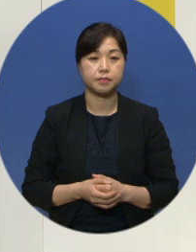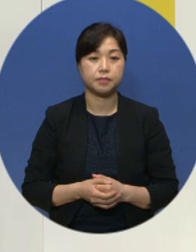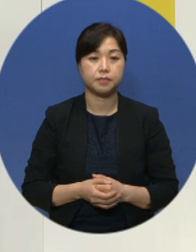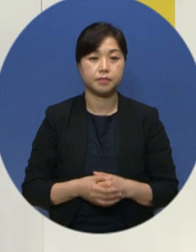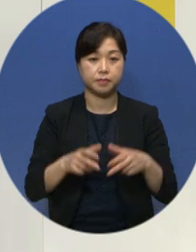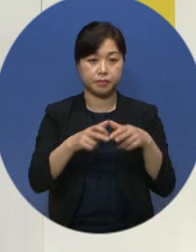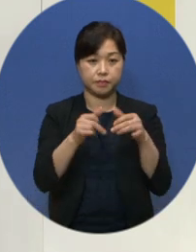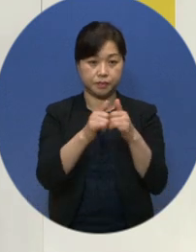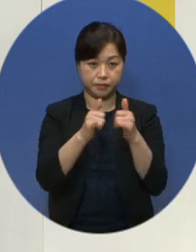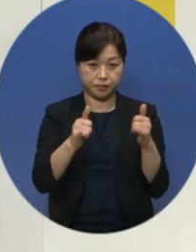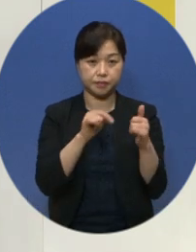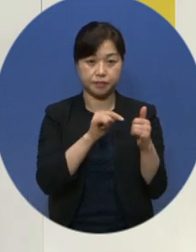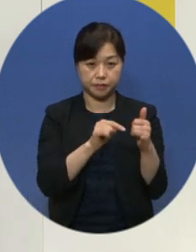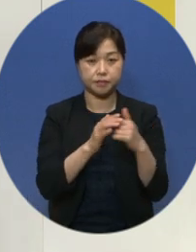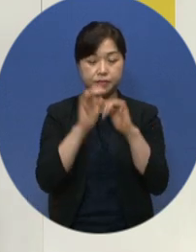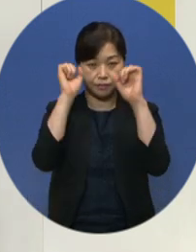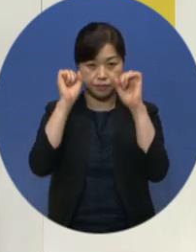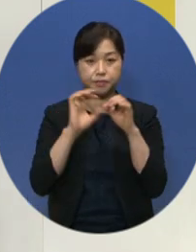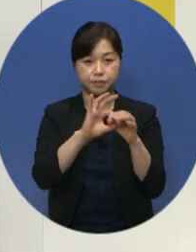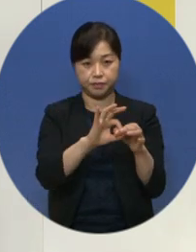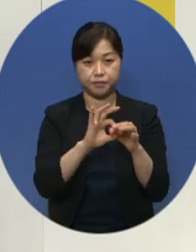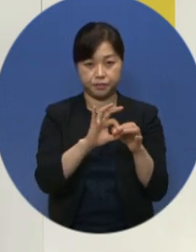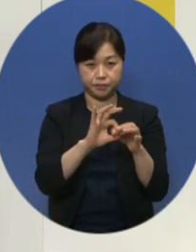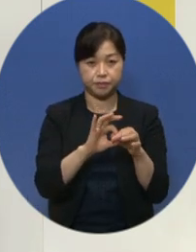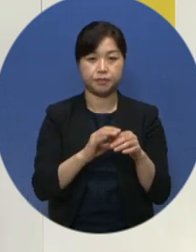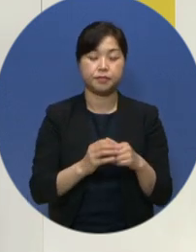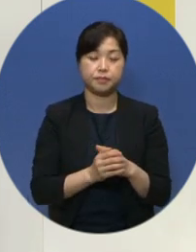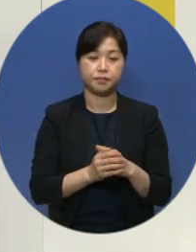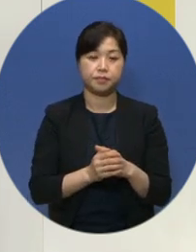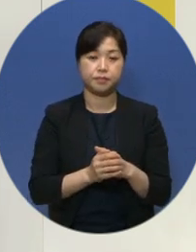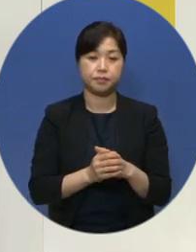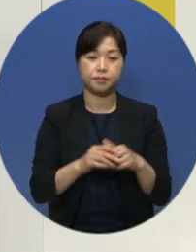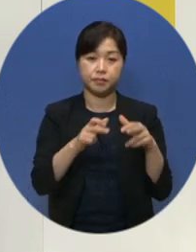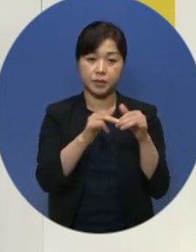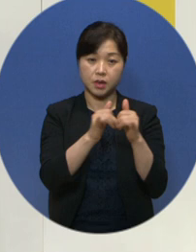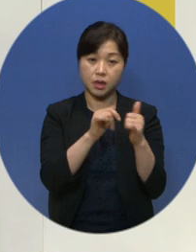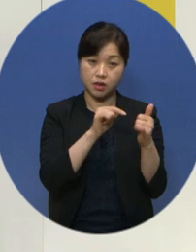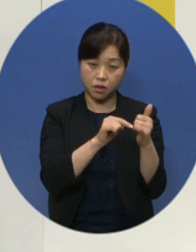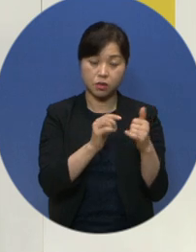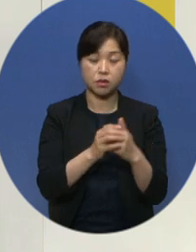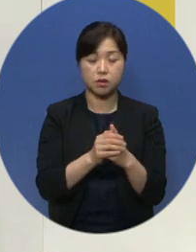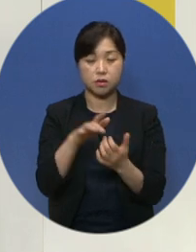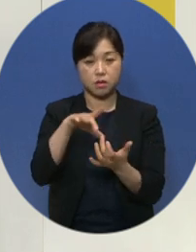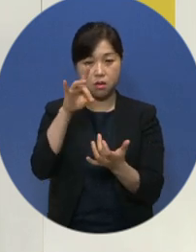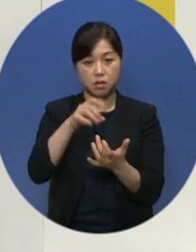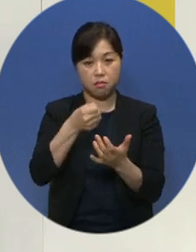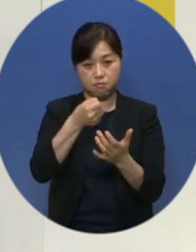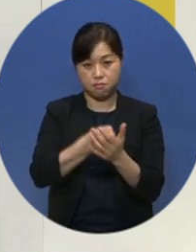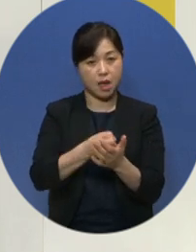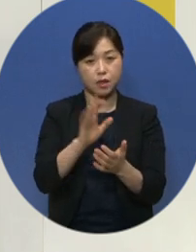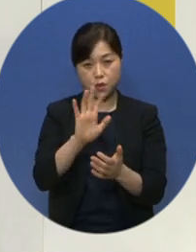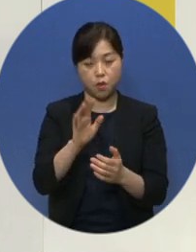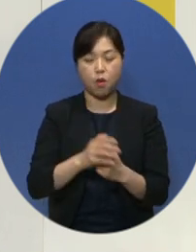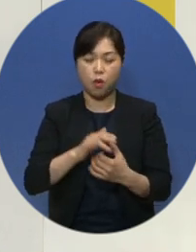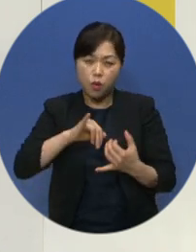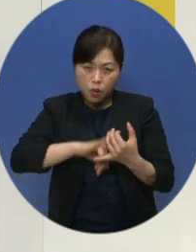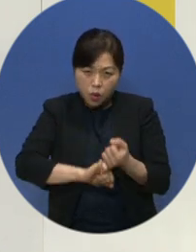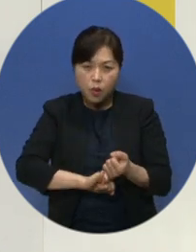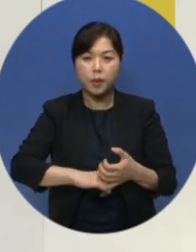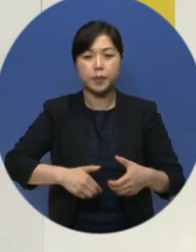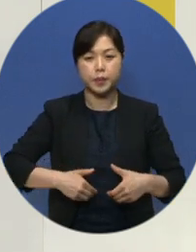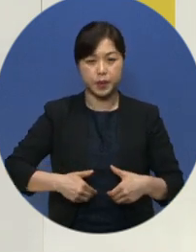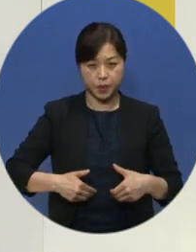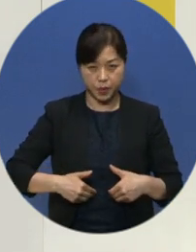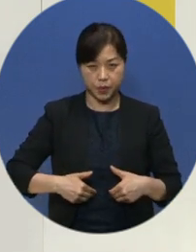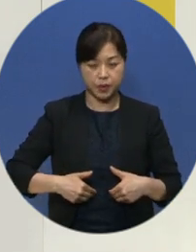장애인들이 스포츠를 통해서 4 그건 스포츠 장애인에게 스포츠는 어 선택이 아니고 필수 라고